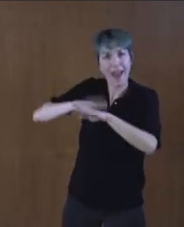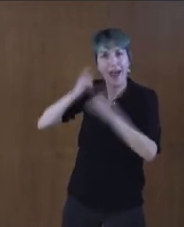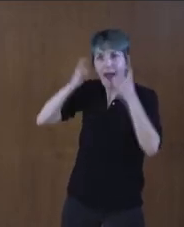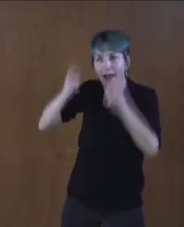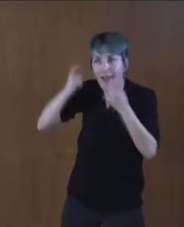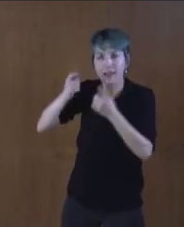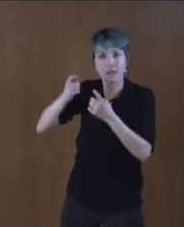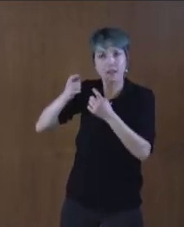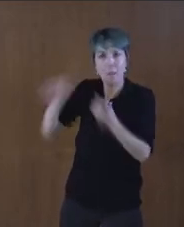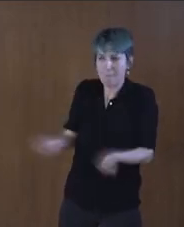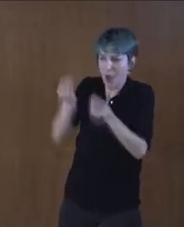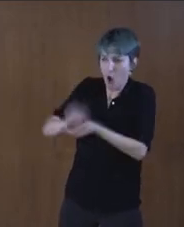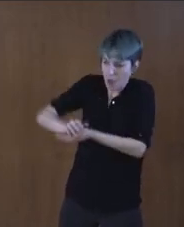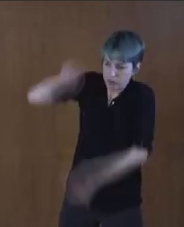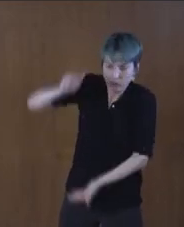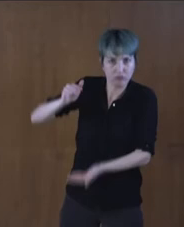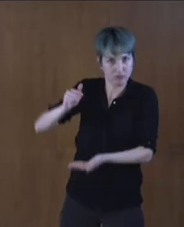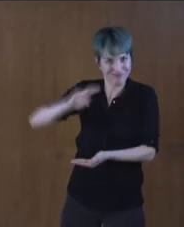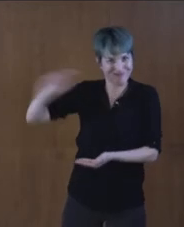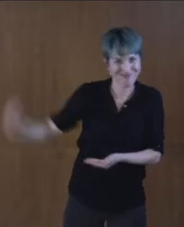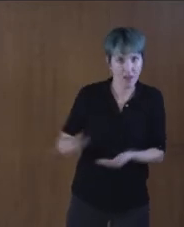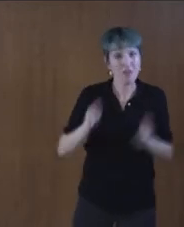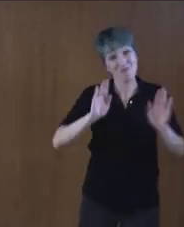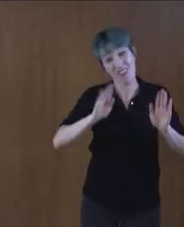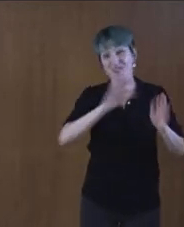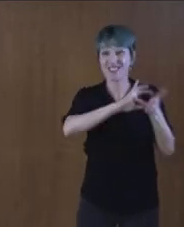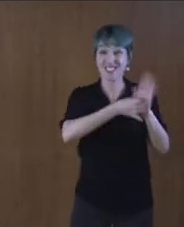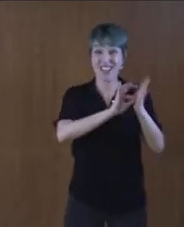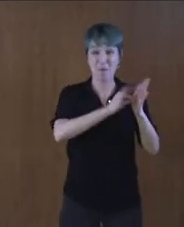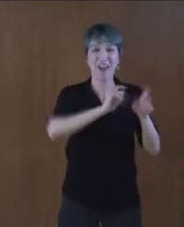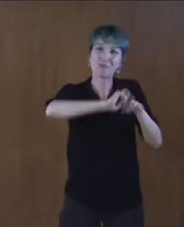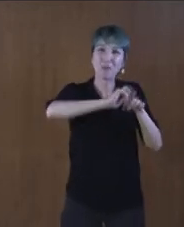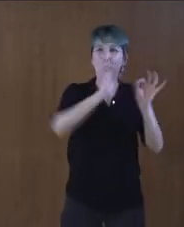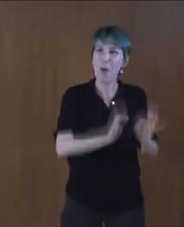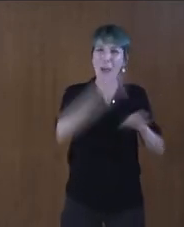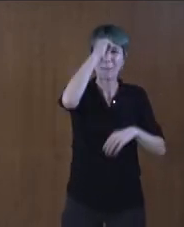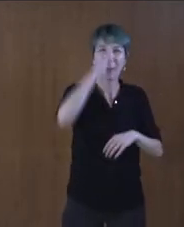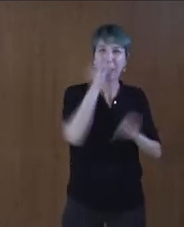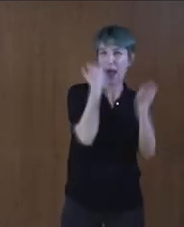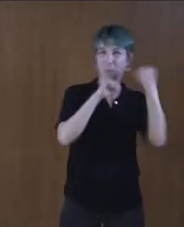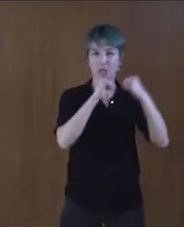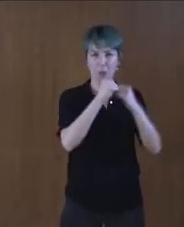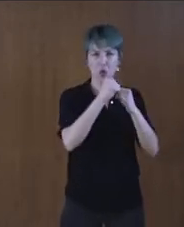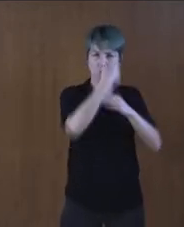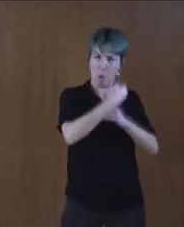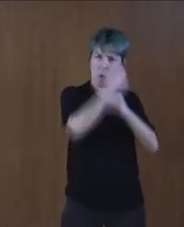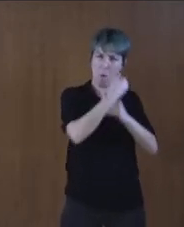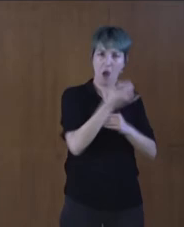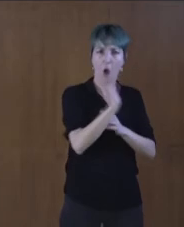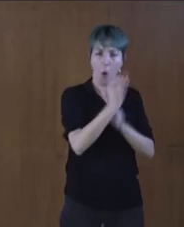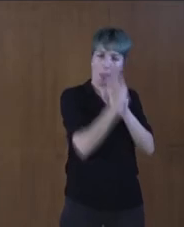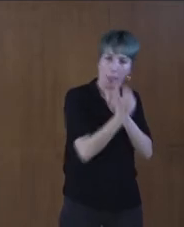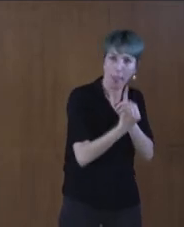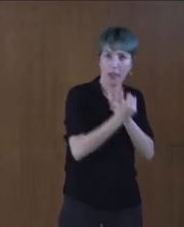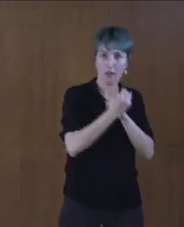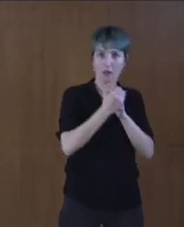No obstant els inconvenients d'un sistema bastant paternalista, decidit a assegurar una igualtat general sòlida però